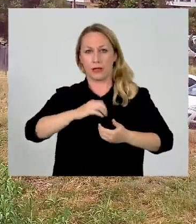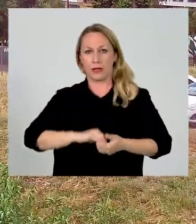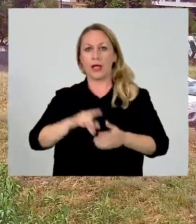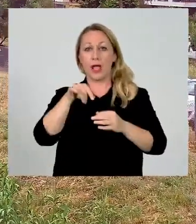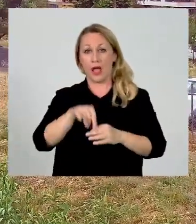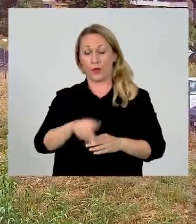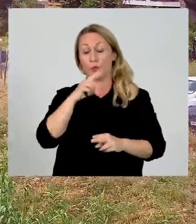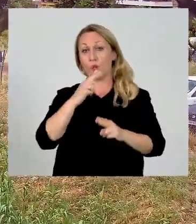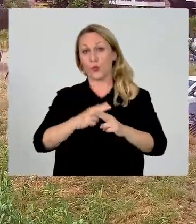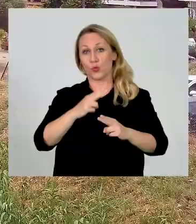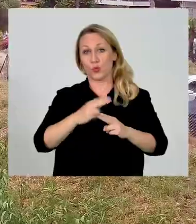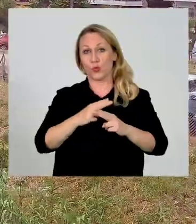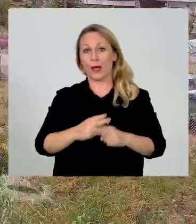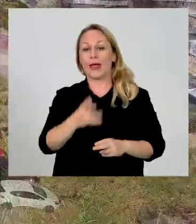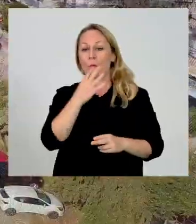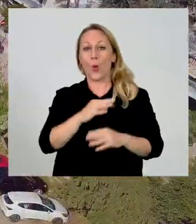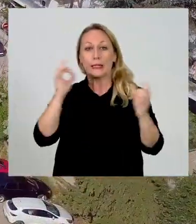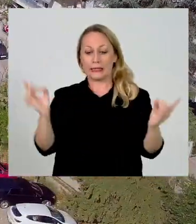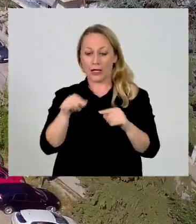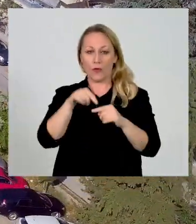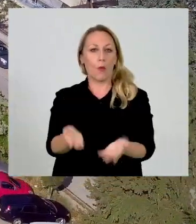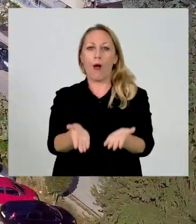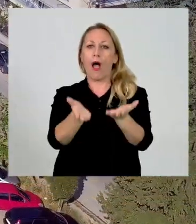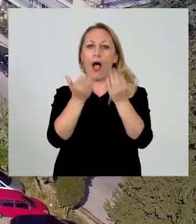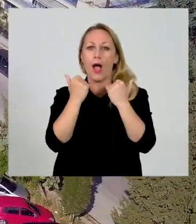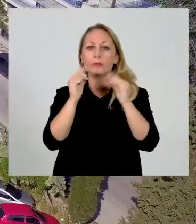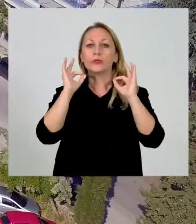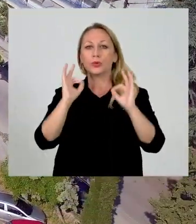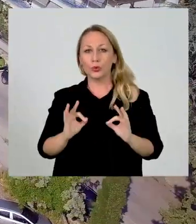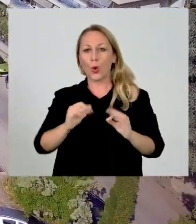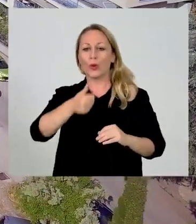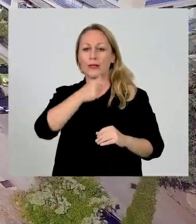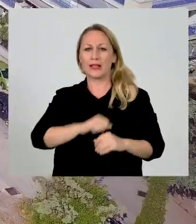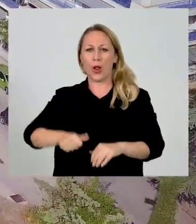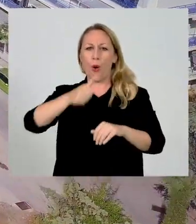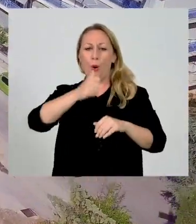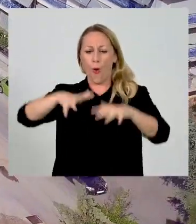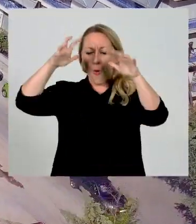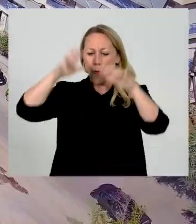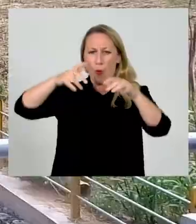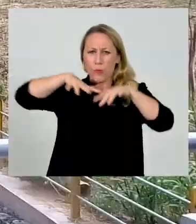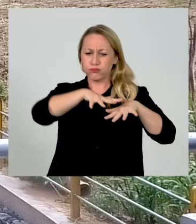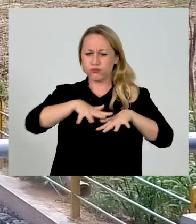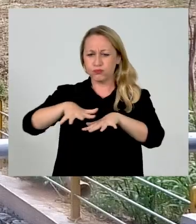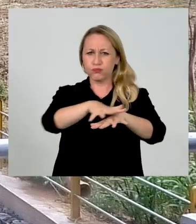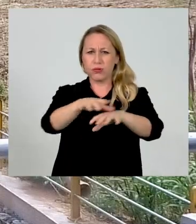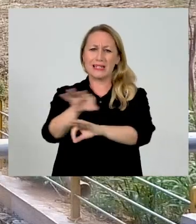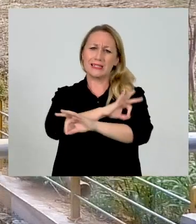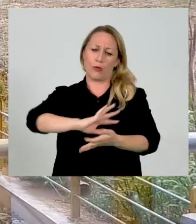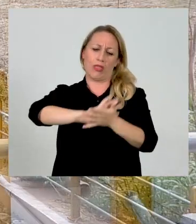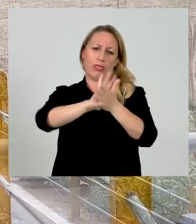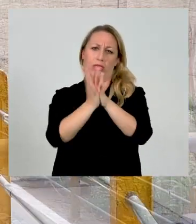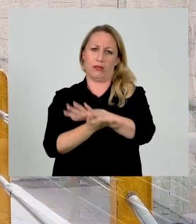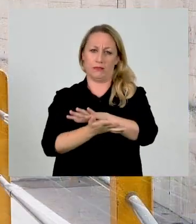Τάφρο. Είναι πολύ μεγάλη σημασία, γιατί αν δεν υπήρχε αυτό, τότε η ροή θα ήταν ανεξέλεγκτη με τις όποιες συνέπειες θα μπορούσε να έχει